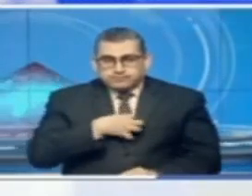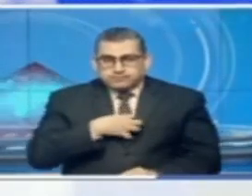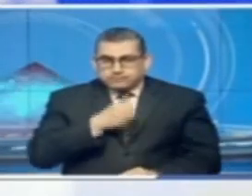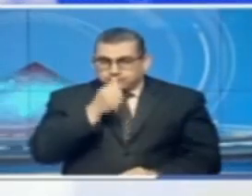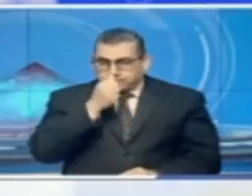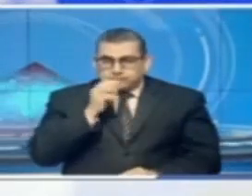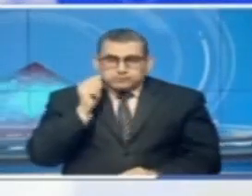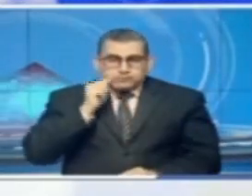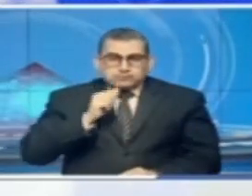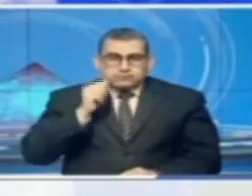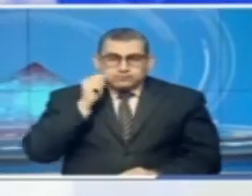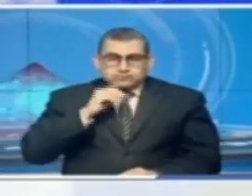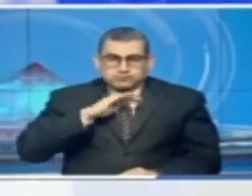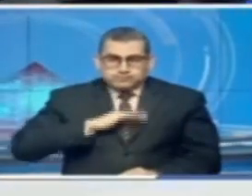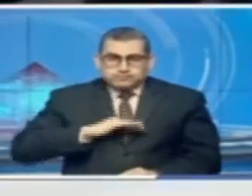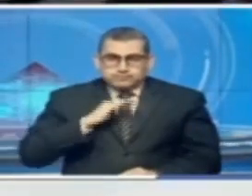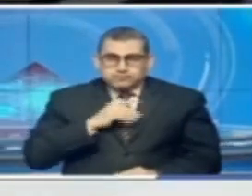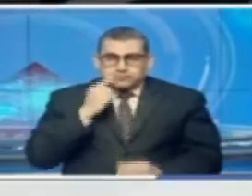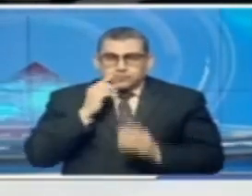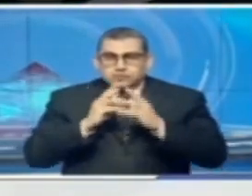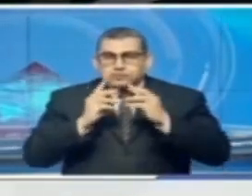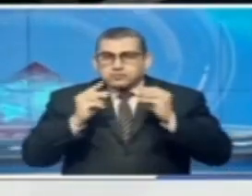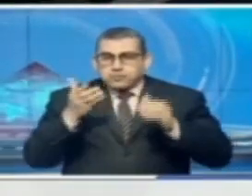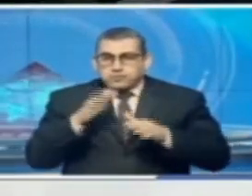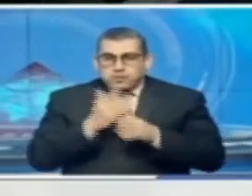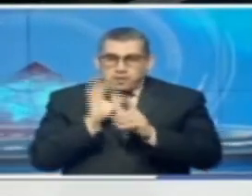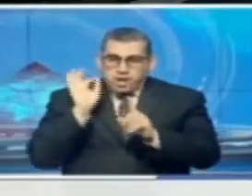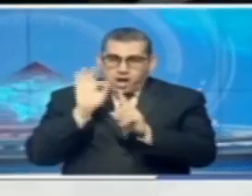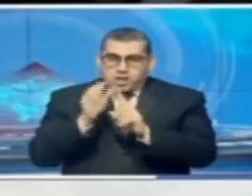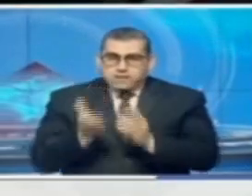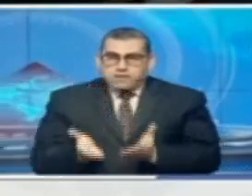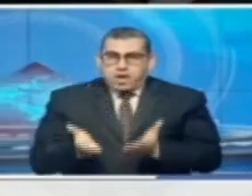وتحملت فراقهم من أجل الهدف الأعظم